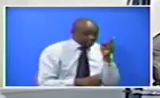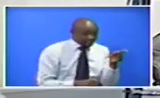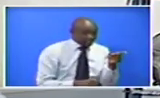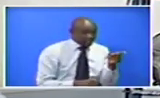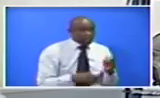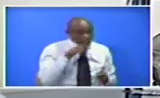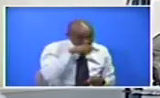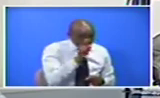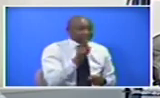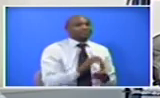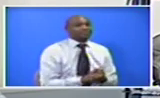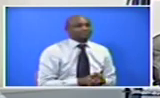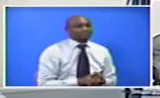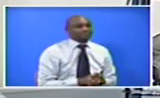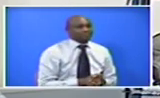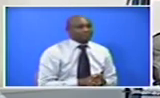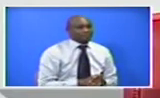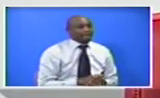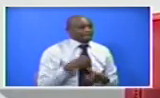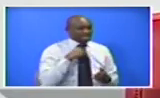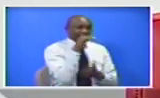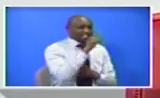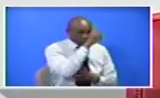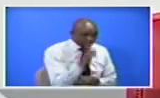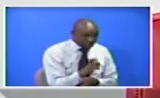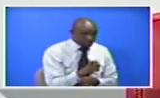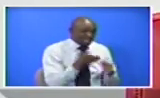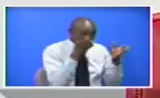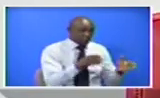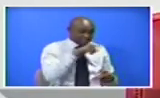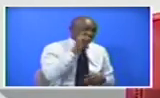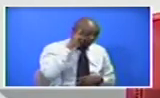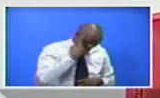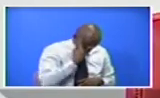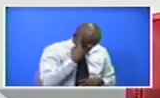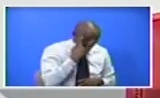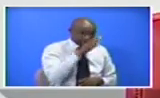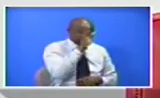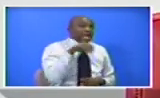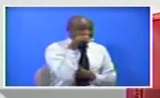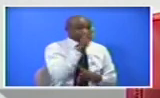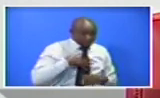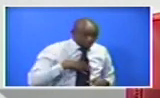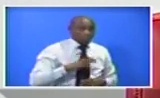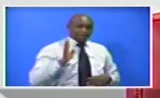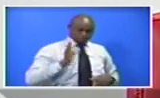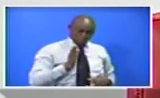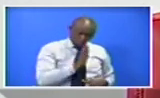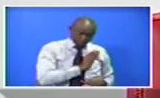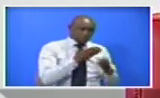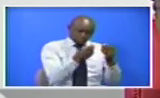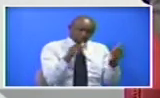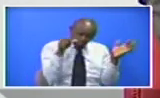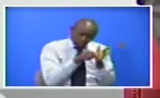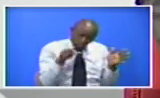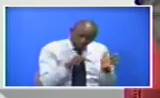manake ushajiingiza mwenyewe. Nilikuwa nimeuliza swali hapa. Je, unadhani mtazamaji bodi za kushughulikia mizozo na